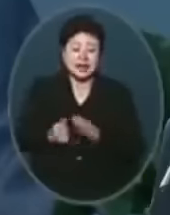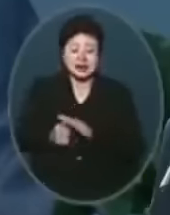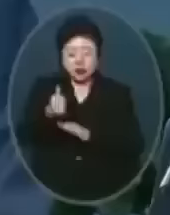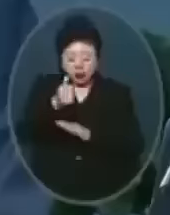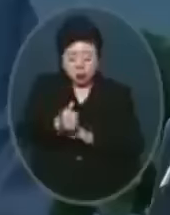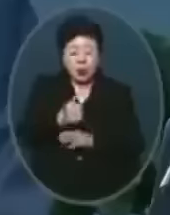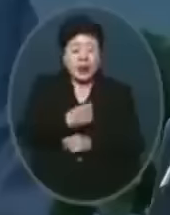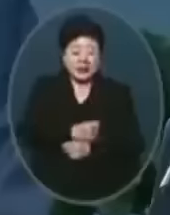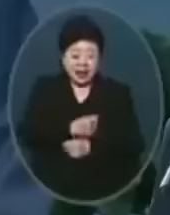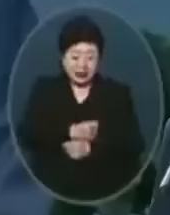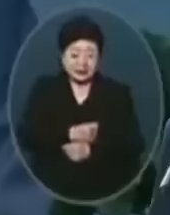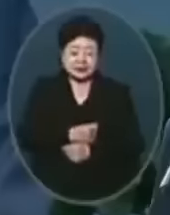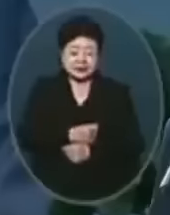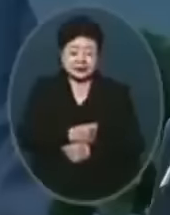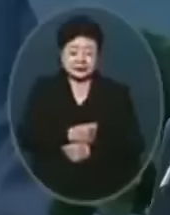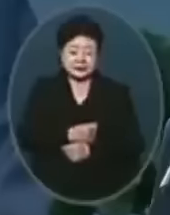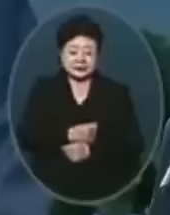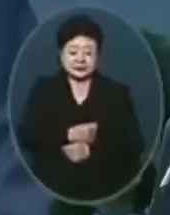성공한다.